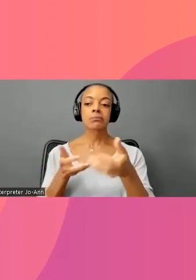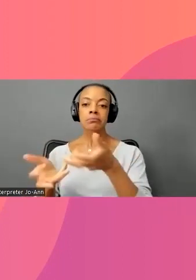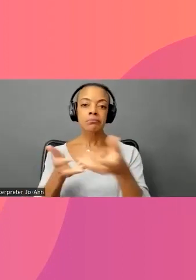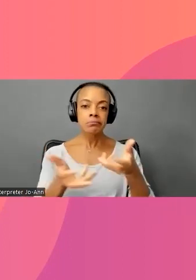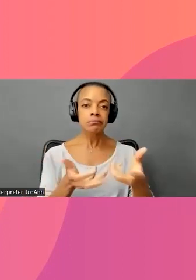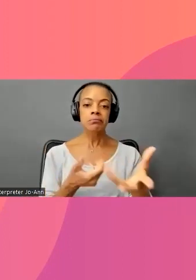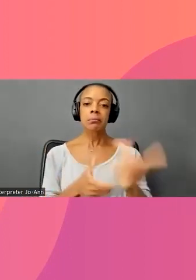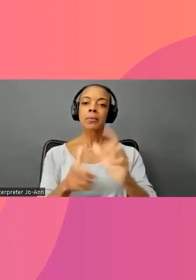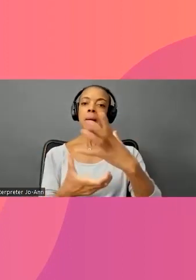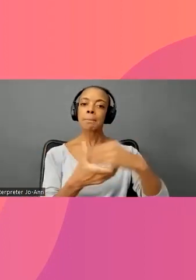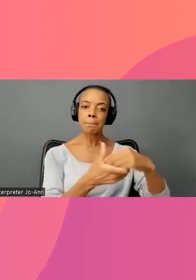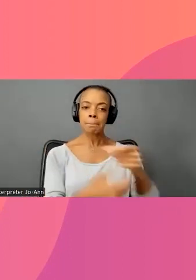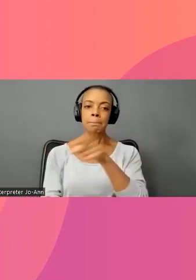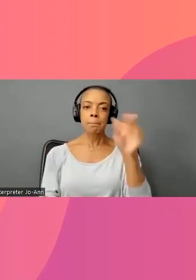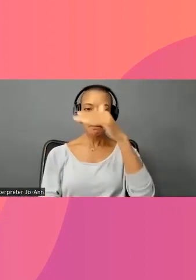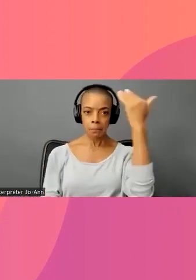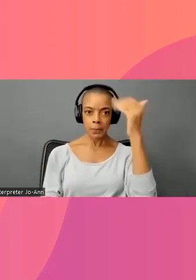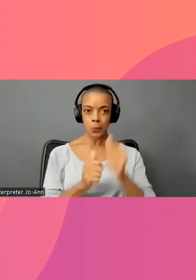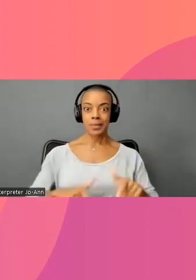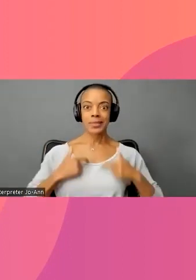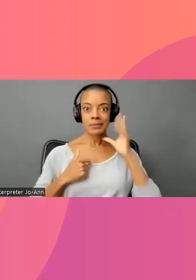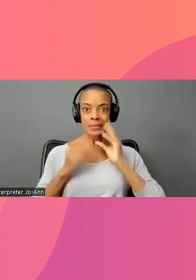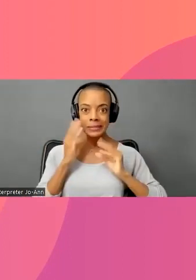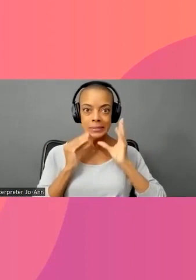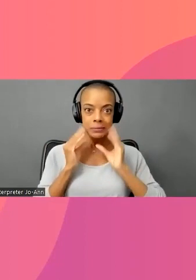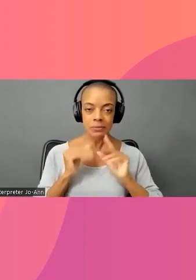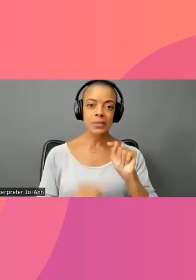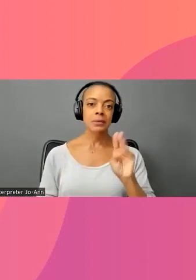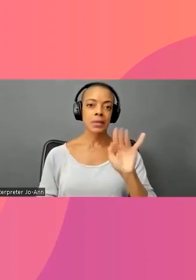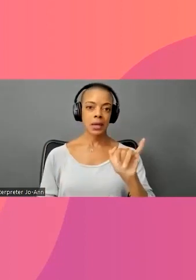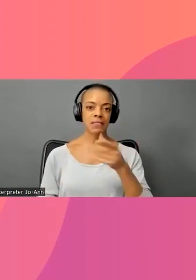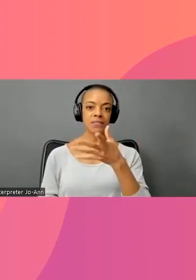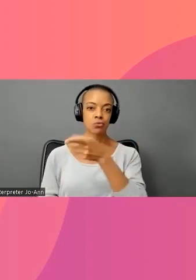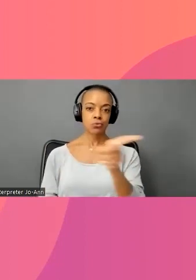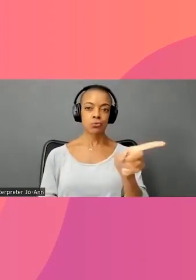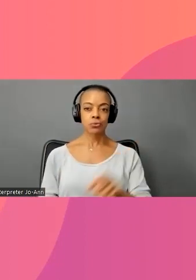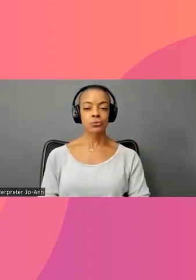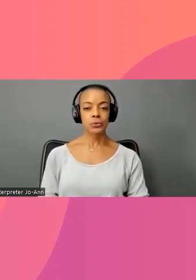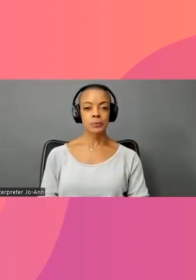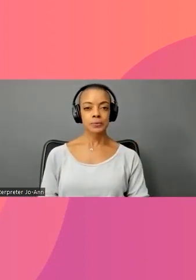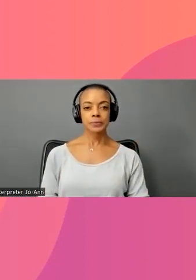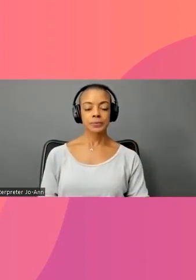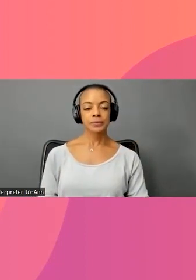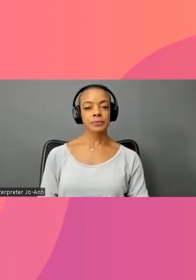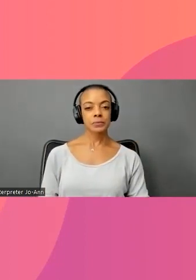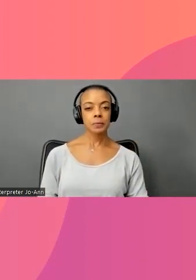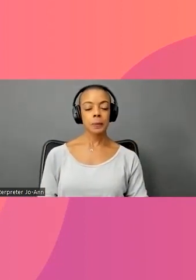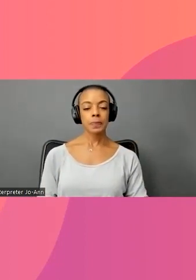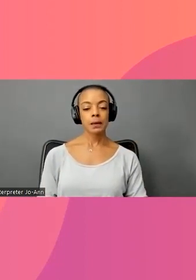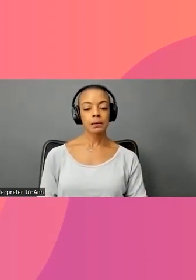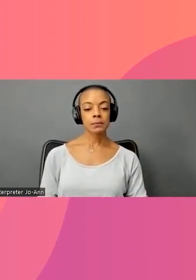Recruter et parler aux participants qui sont noirs et qui ont un TC.